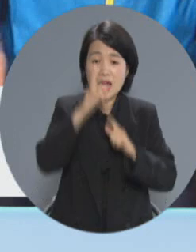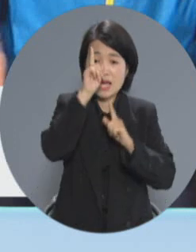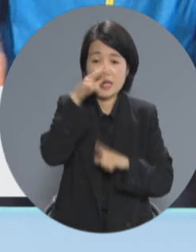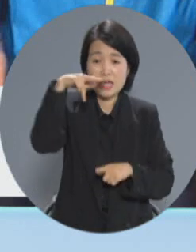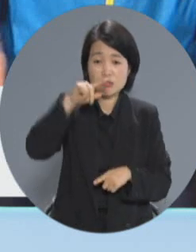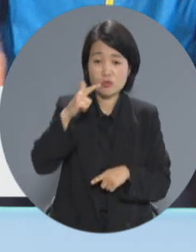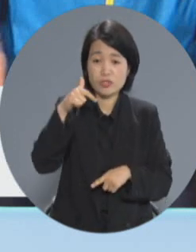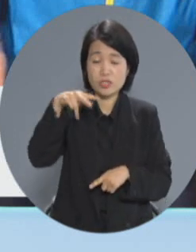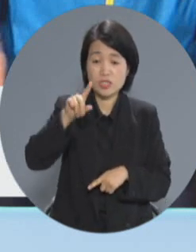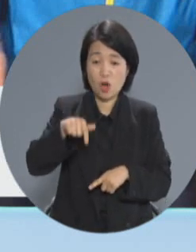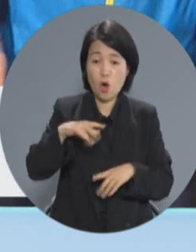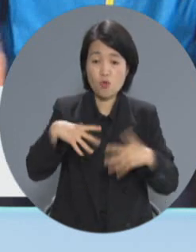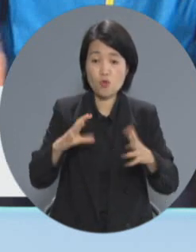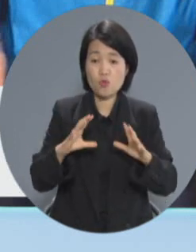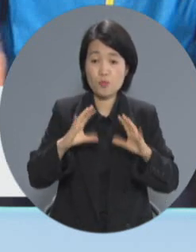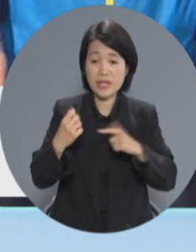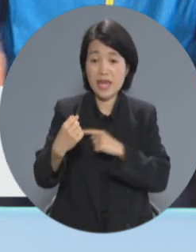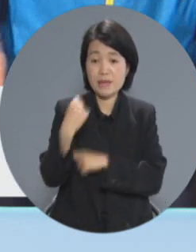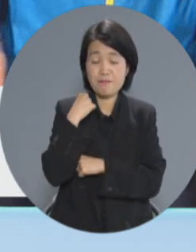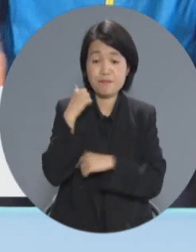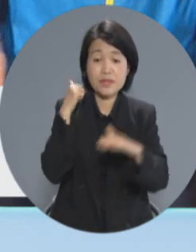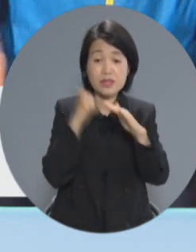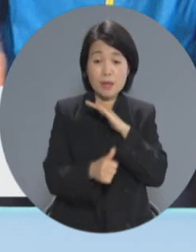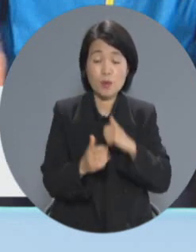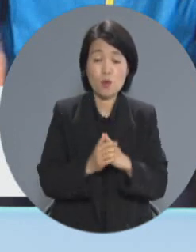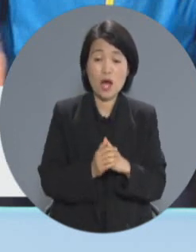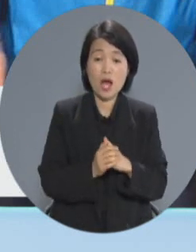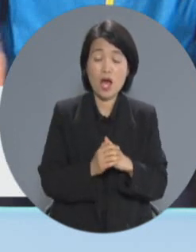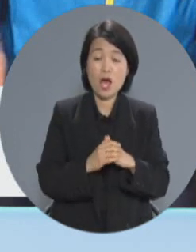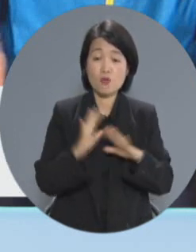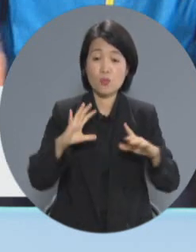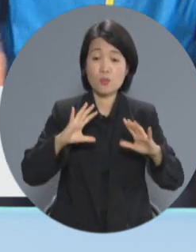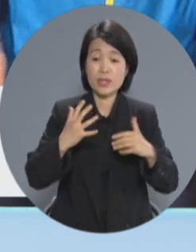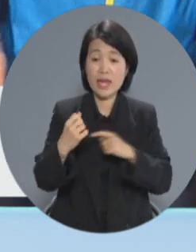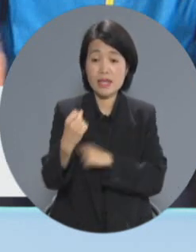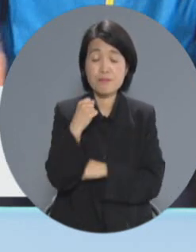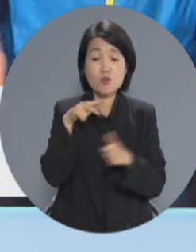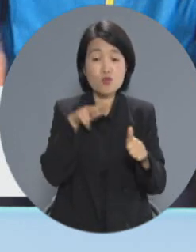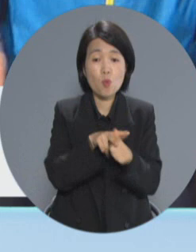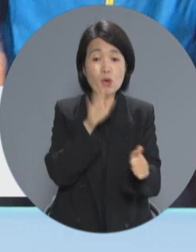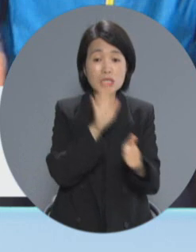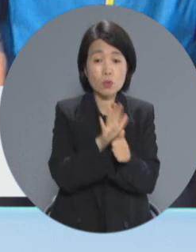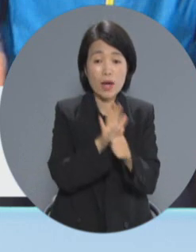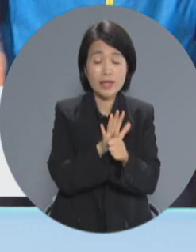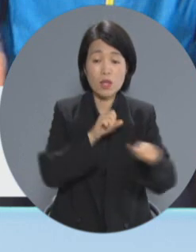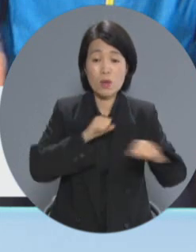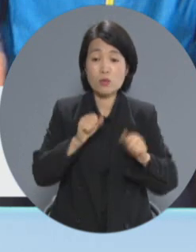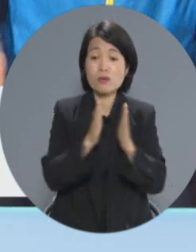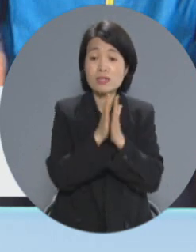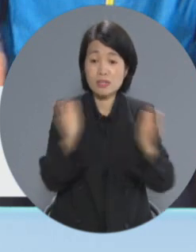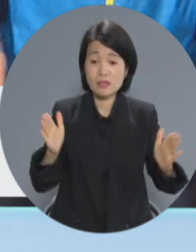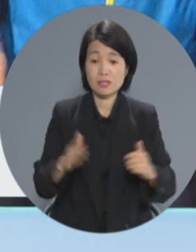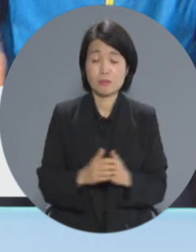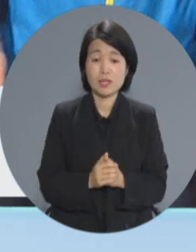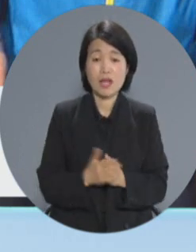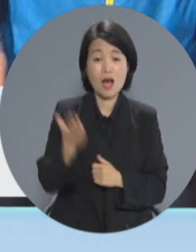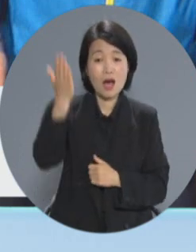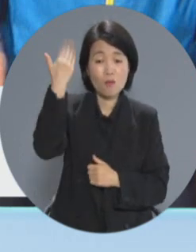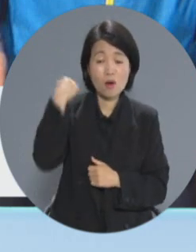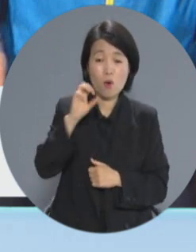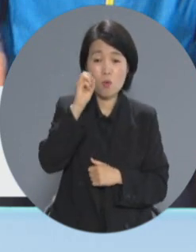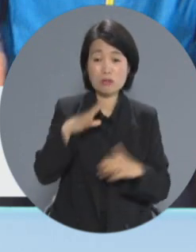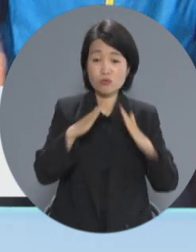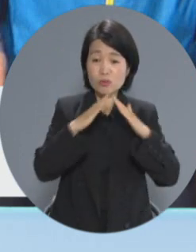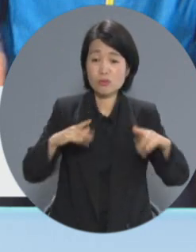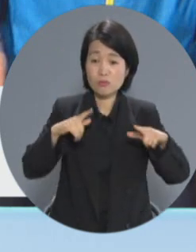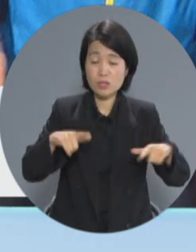이준석 국민의힘 당대표가 광주와 전남 국민의힘 후보들을 지원하기 위한 행보를 본격 시작했습니다. 과거 광주와